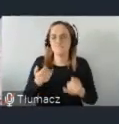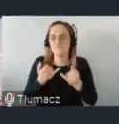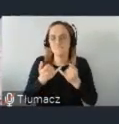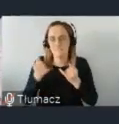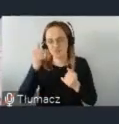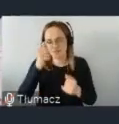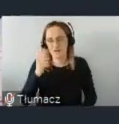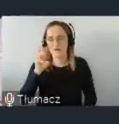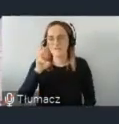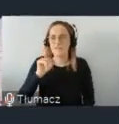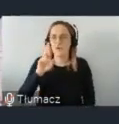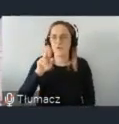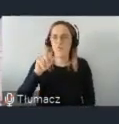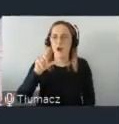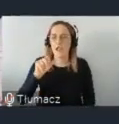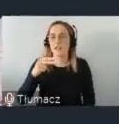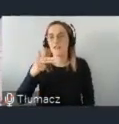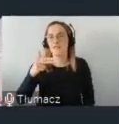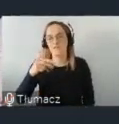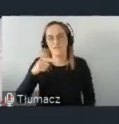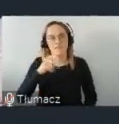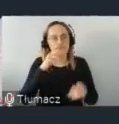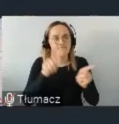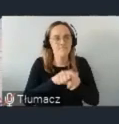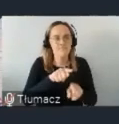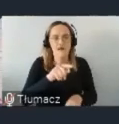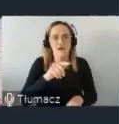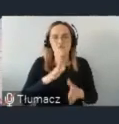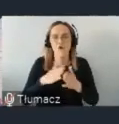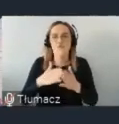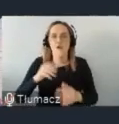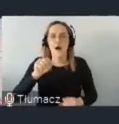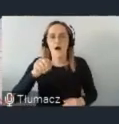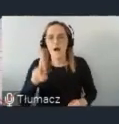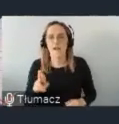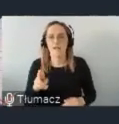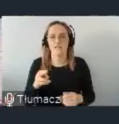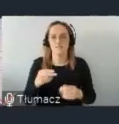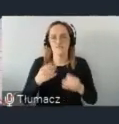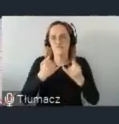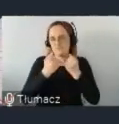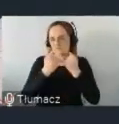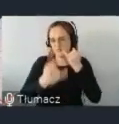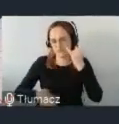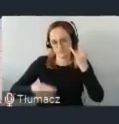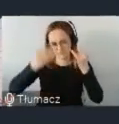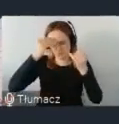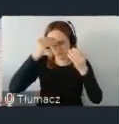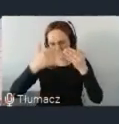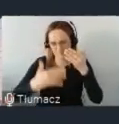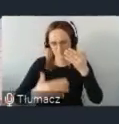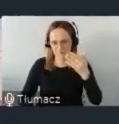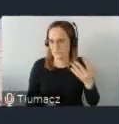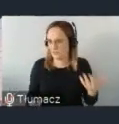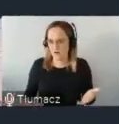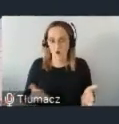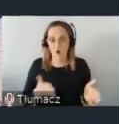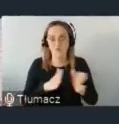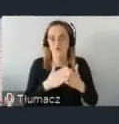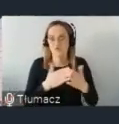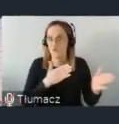Jak wpiszecie tą frazę, tak jak tutaj u mnie na slajdzie, wyświetli wam się dużo inspiracji. Pojawią się w ogóle książki już